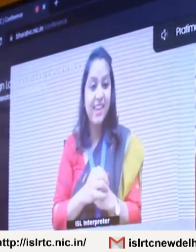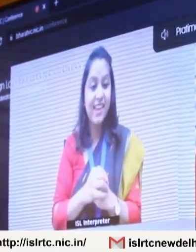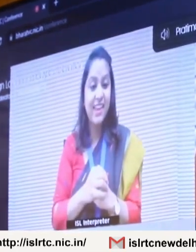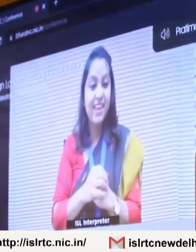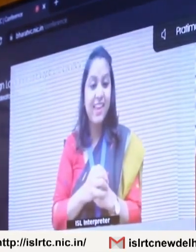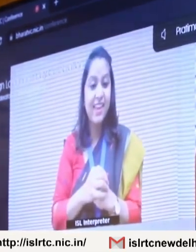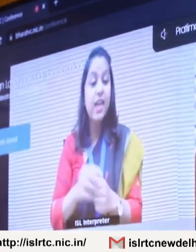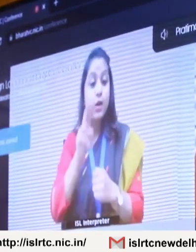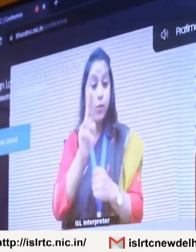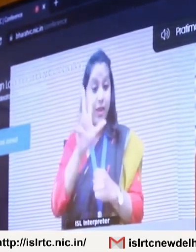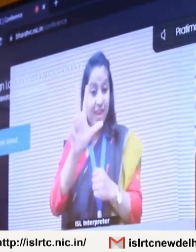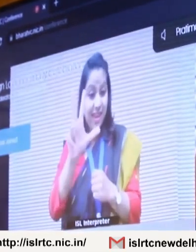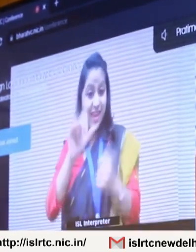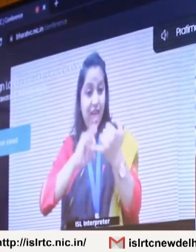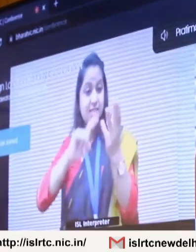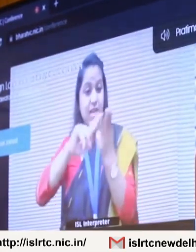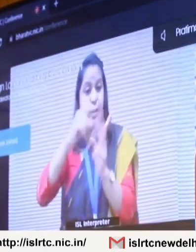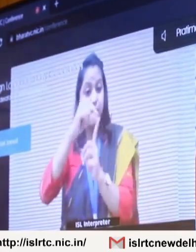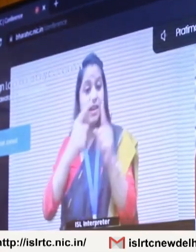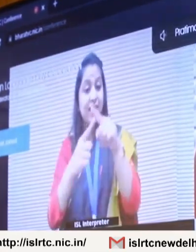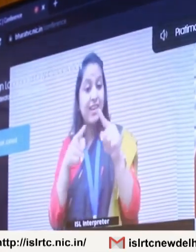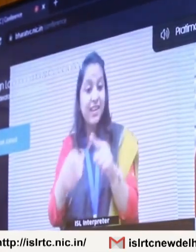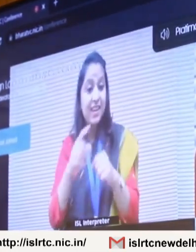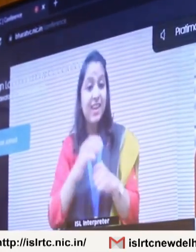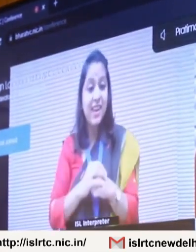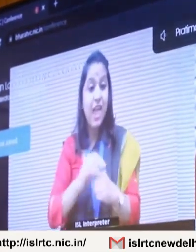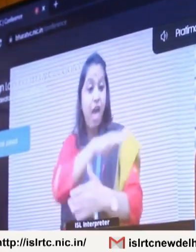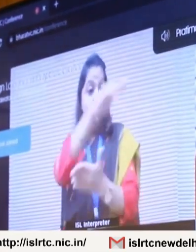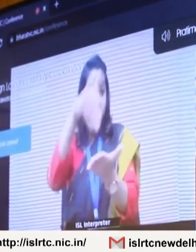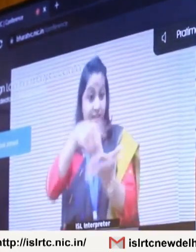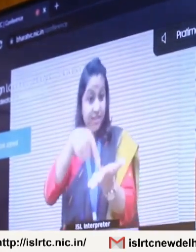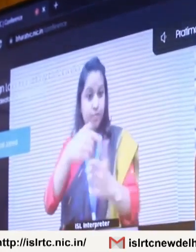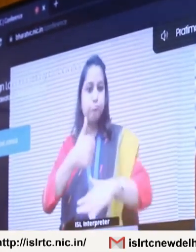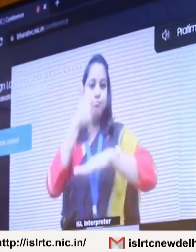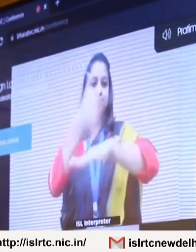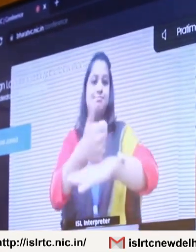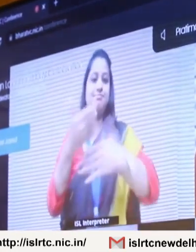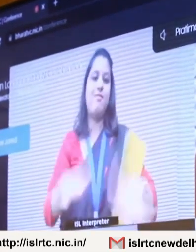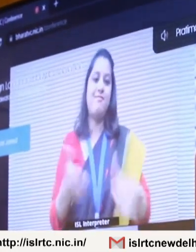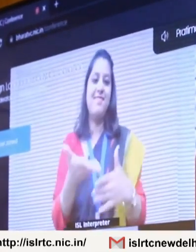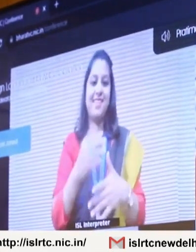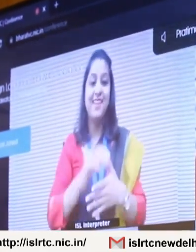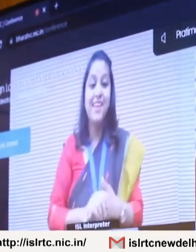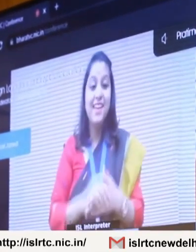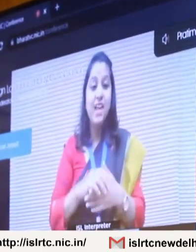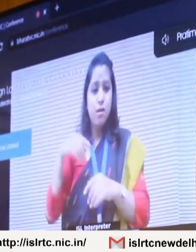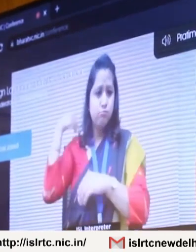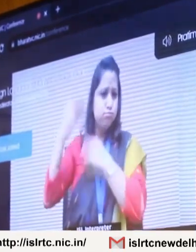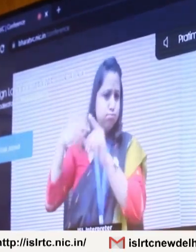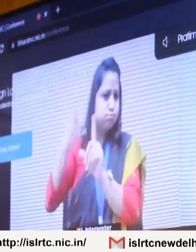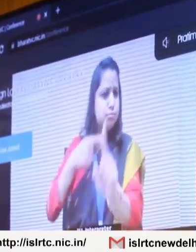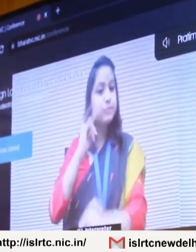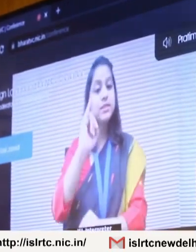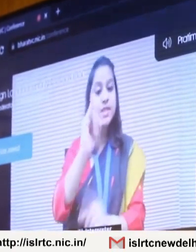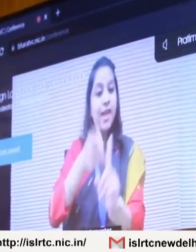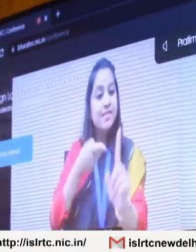28 सितंबर 2015 को इस अनुसंधान केंद्र को स्थापित किया गया। पिछले 6 सालों में